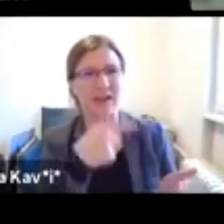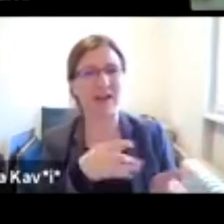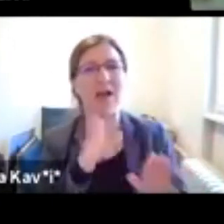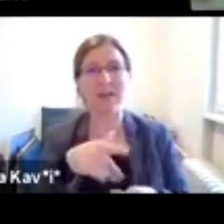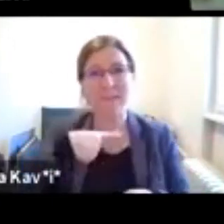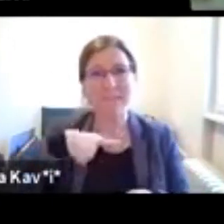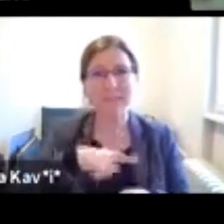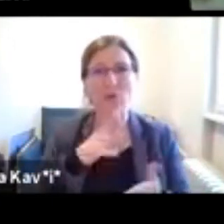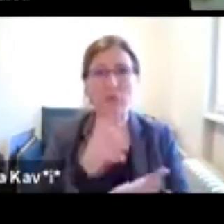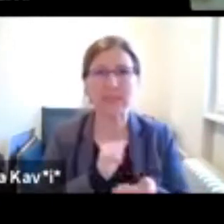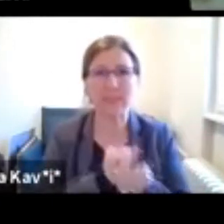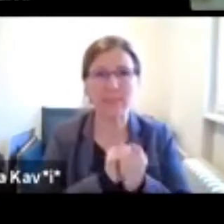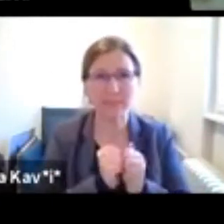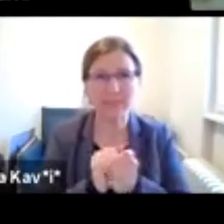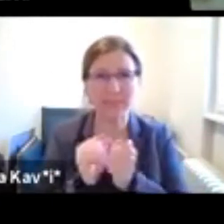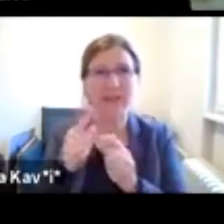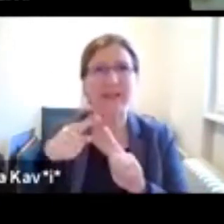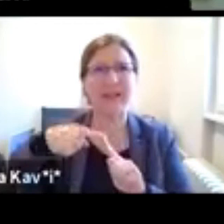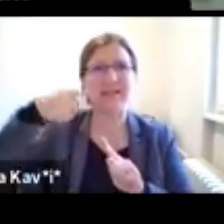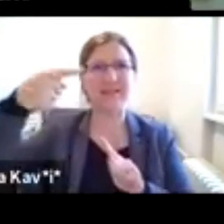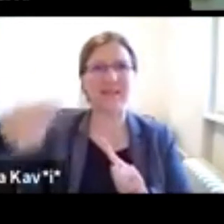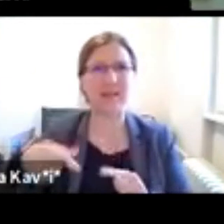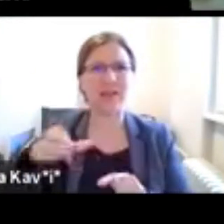sljedeću godinu dočekali